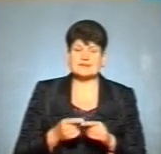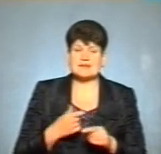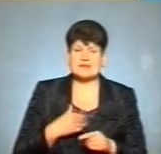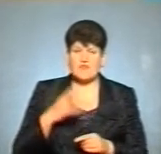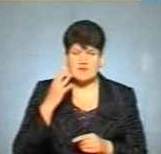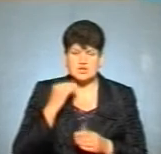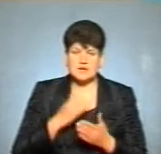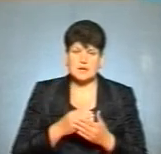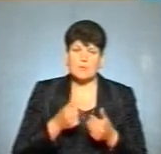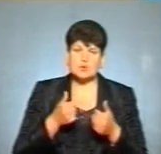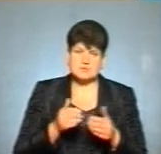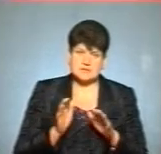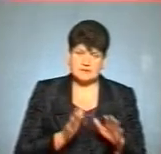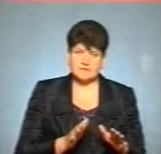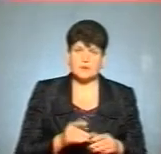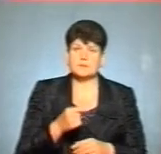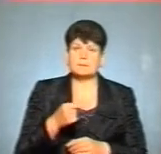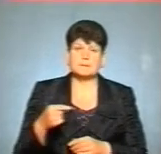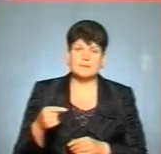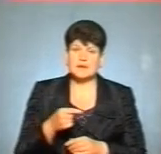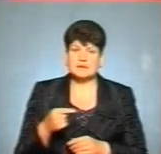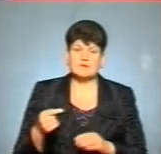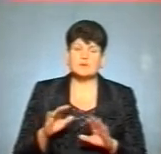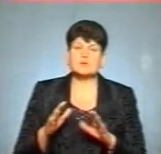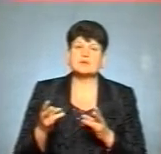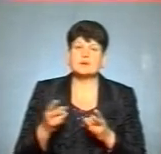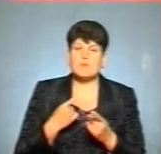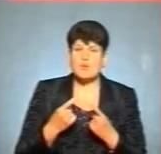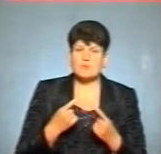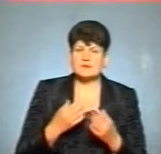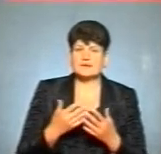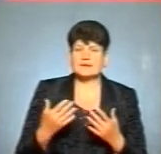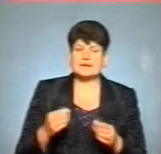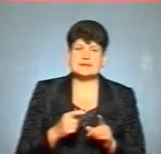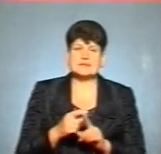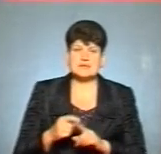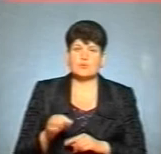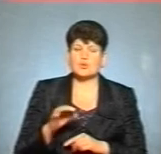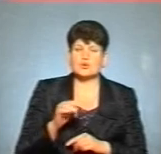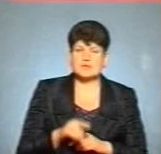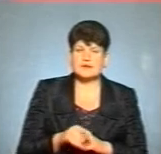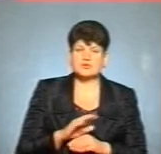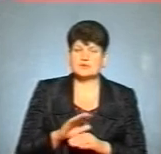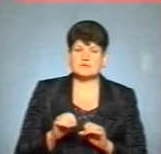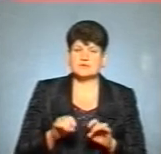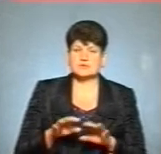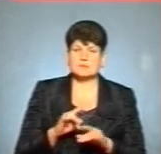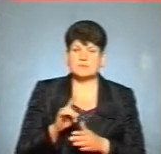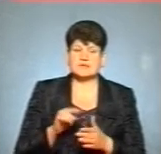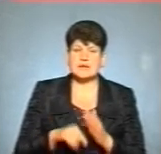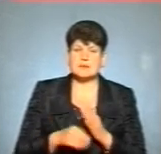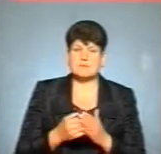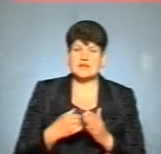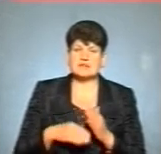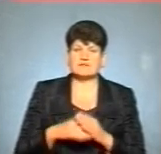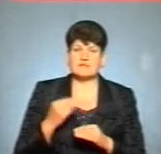є позитивом. Негативний момент, який варто обговорити ще хоча б кілька слів, про те, що неврегульоване питання передвиборчої агітації